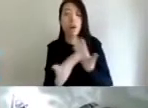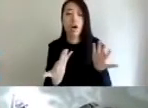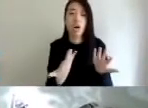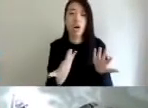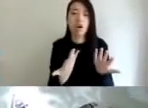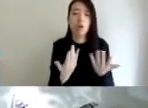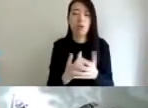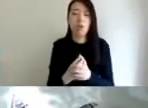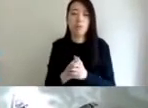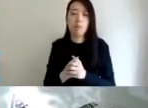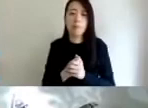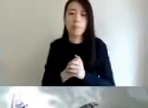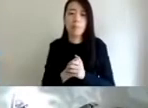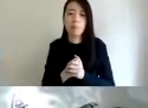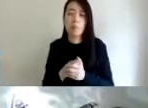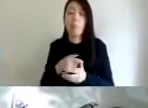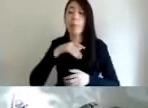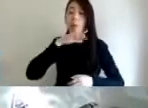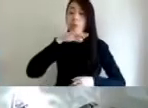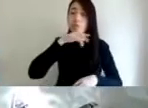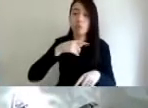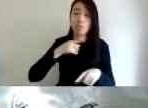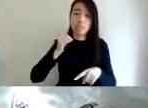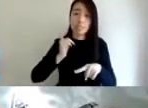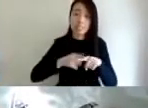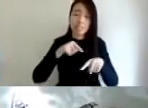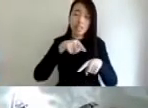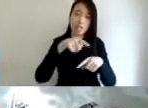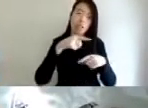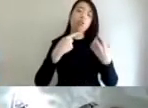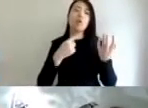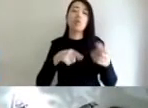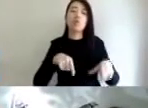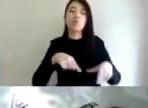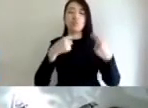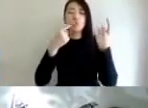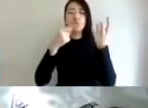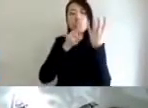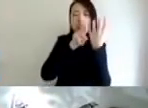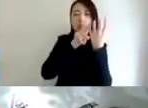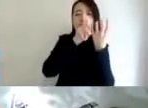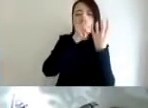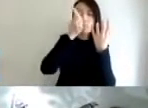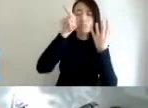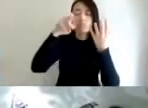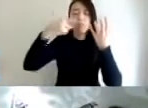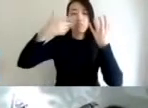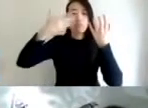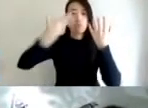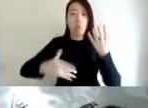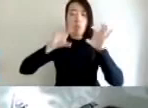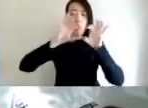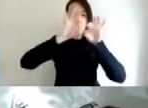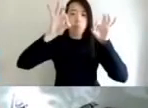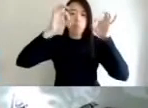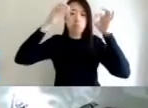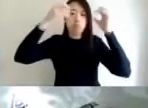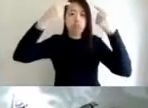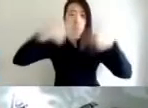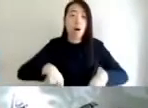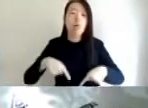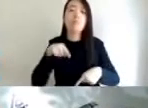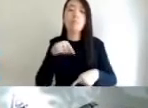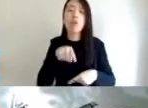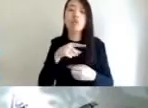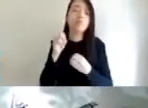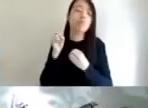往往嘅。咁如果嗰个枝条太重跌落嚟，咁就会威胁到桃林嘅安全啦。咁尤其系